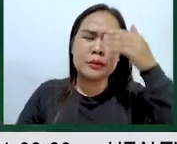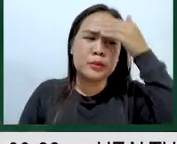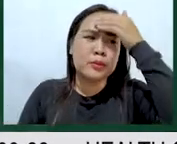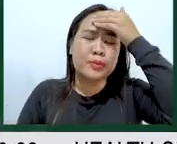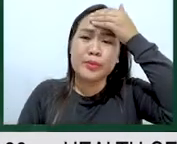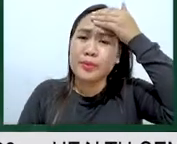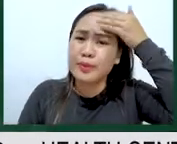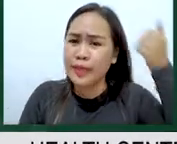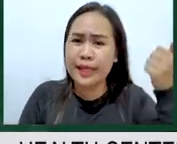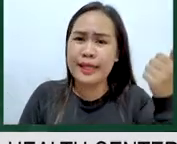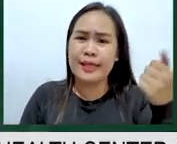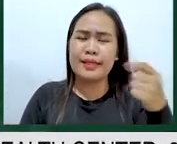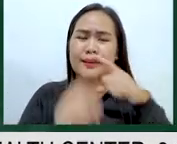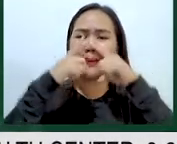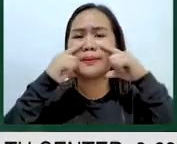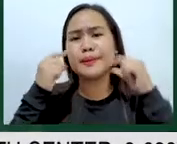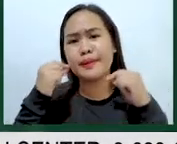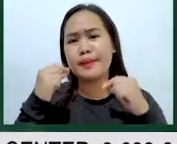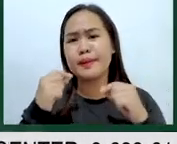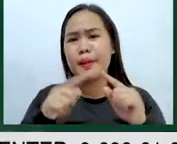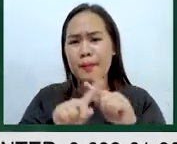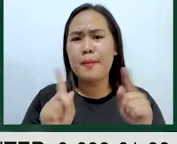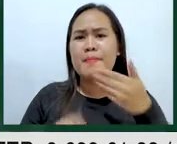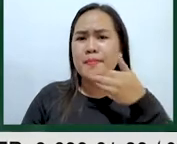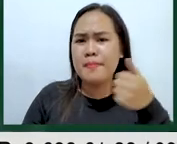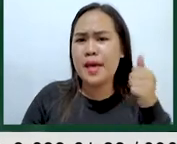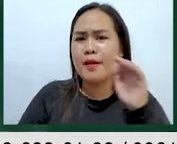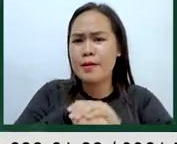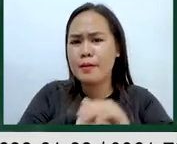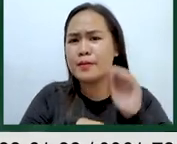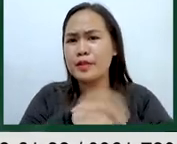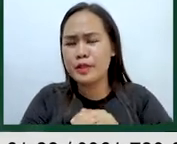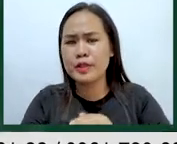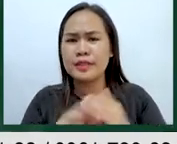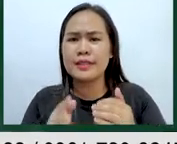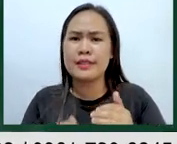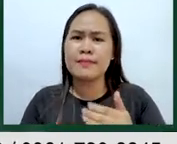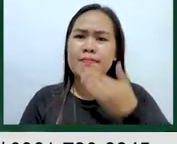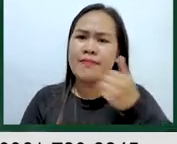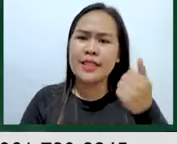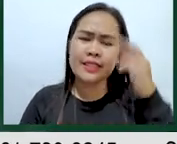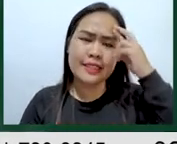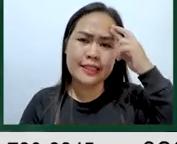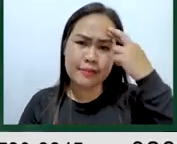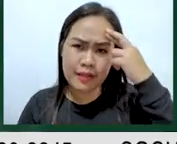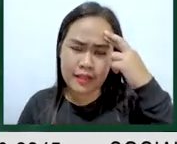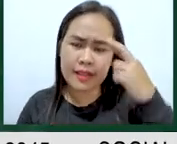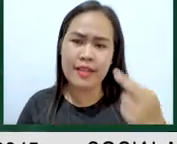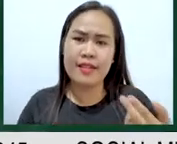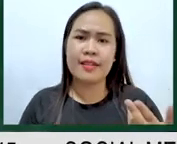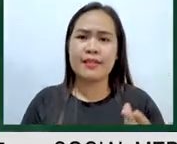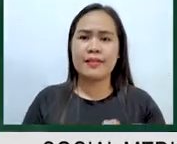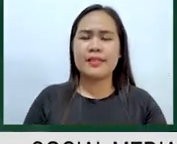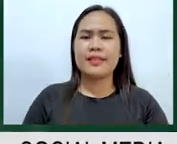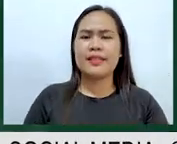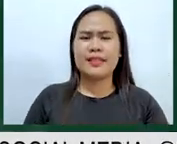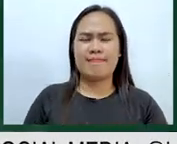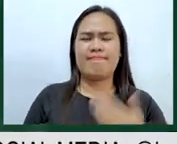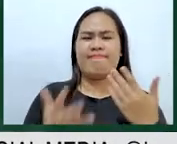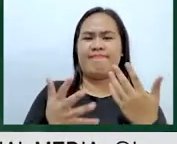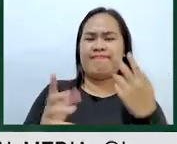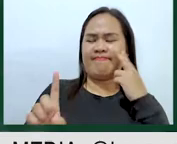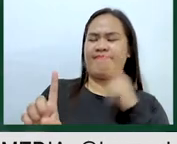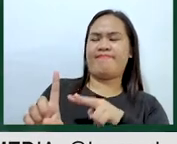talagang siguro nakakalimot lang, pero sabi ko nga magpaalalahanan na tayo, no? Let's remind each other